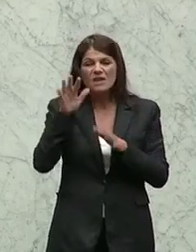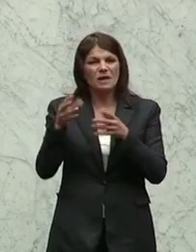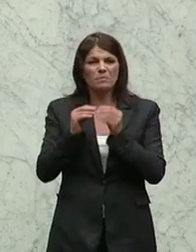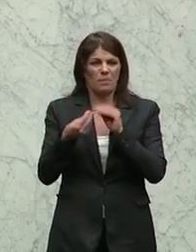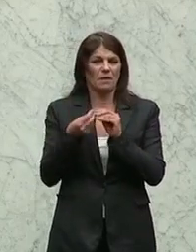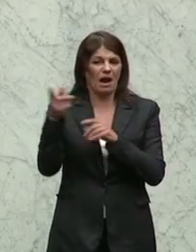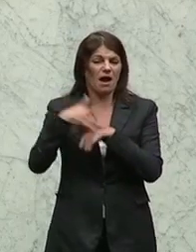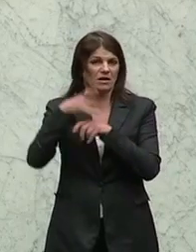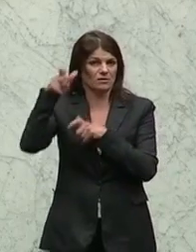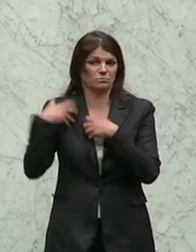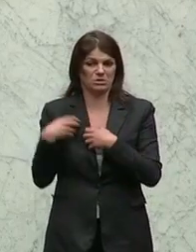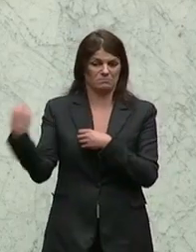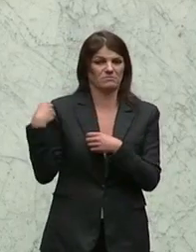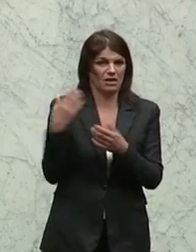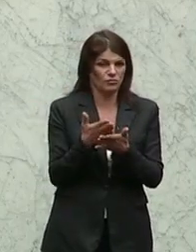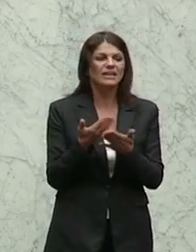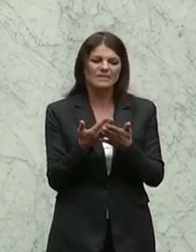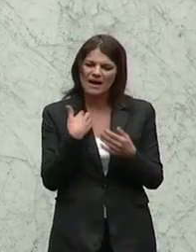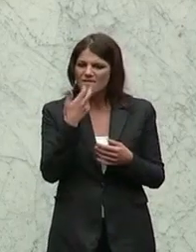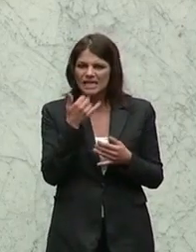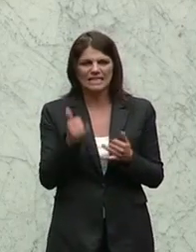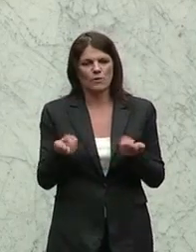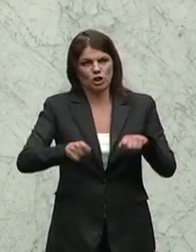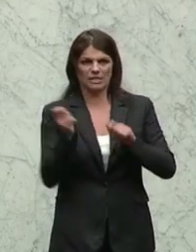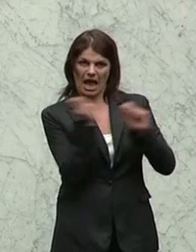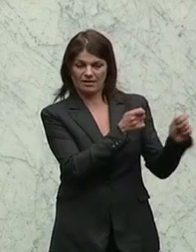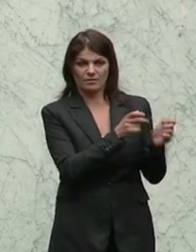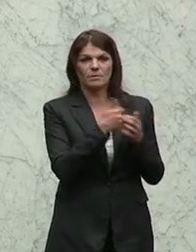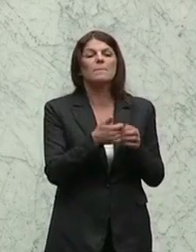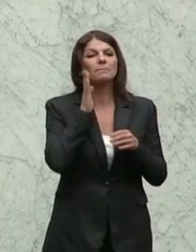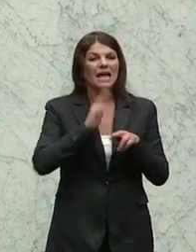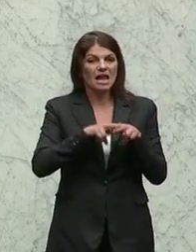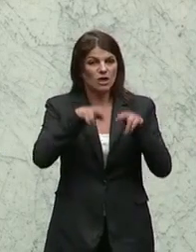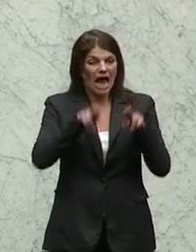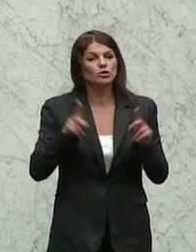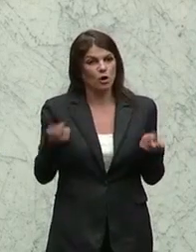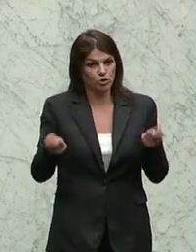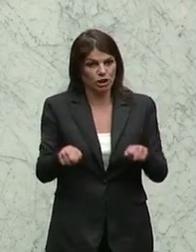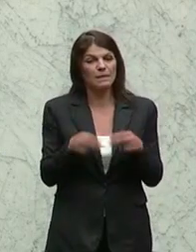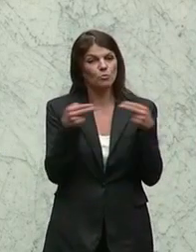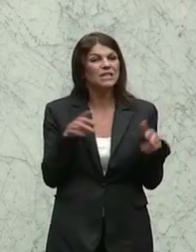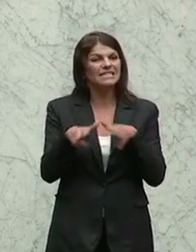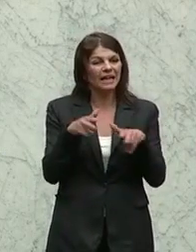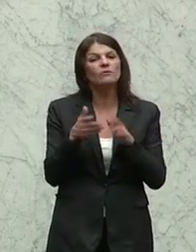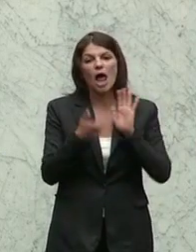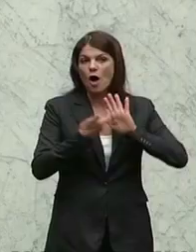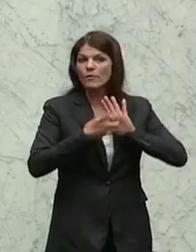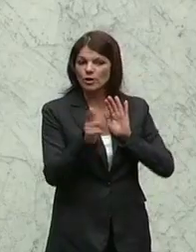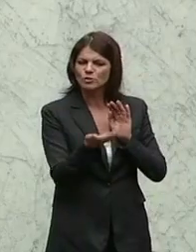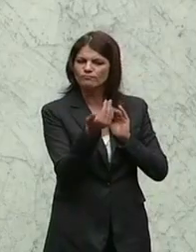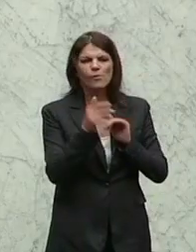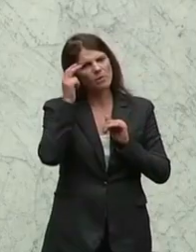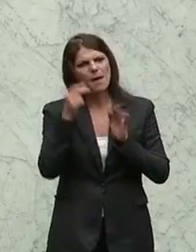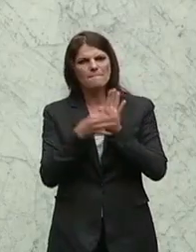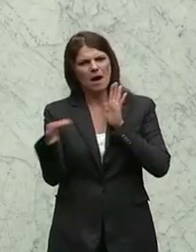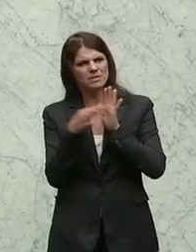in der Diskussion. Und daher darf ich diesen Entschließungsantrag einbringen. Der Nationalrat wolle beschließen, die Bundesregierung wird aufgefordert, umgehend